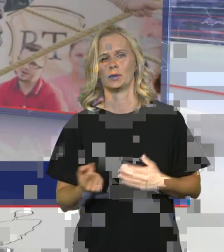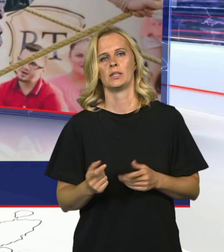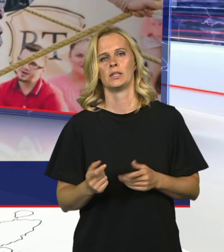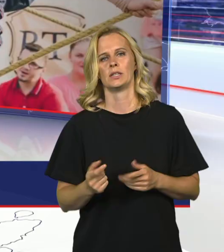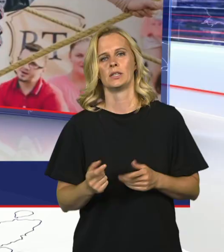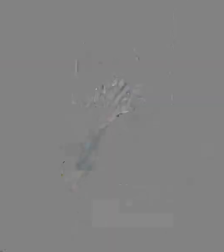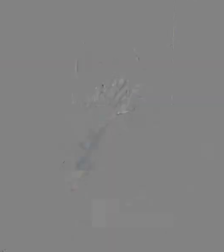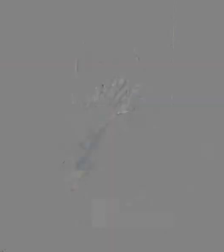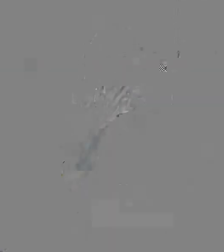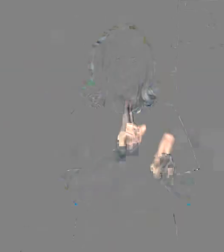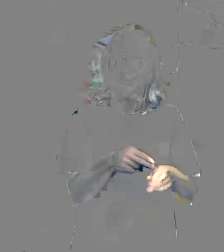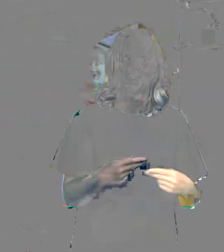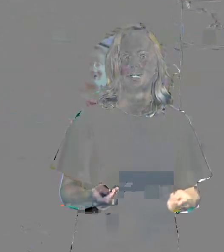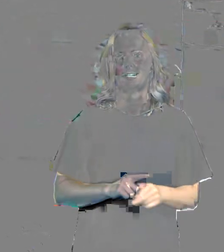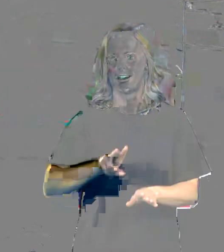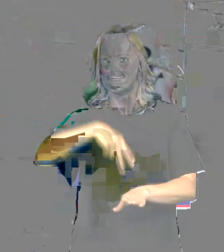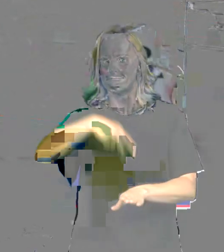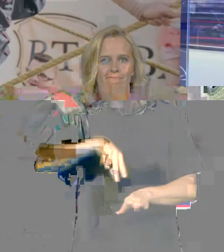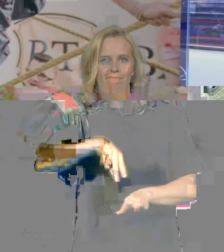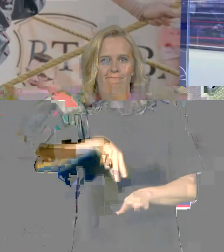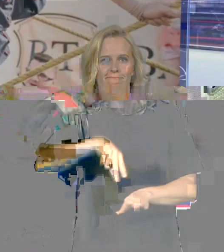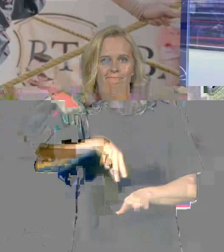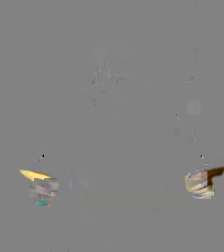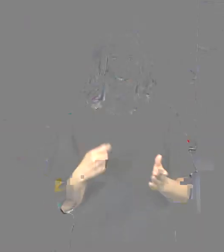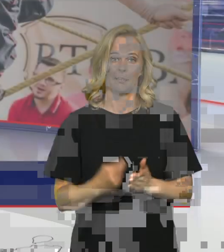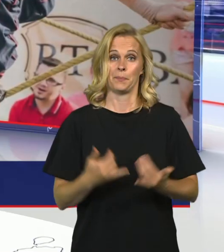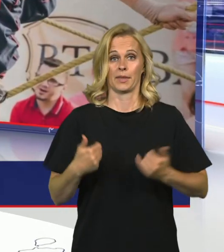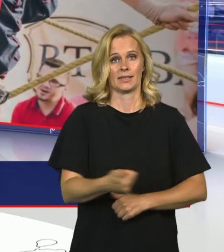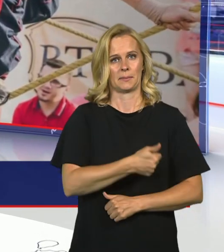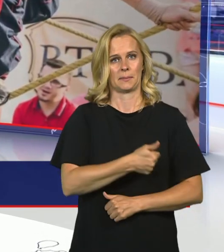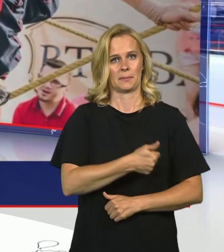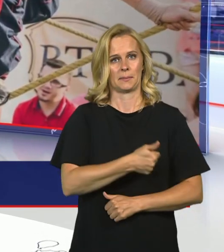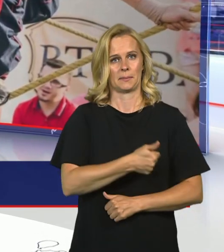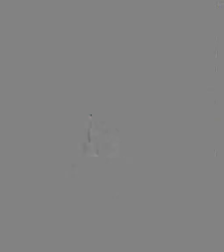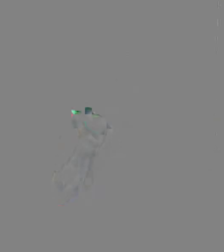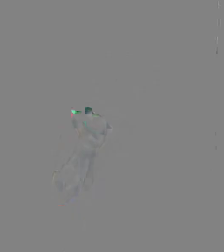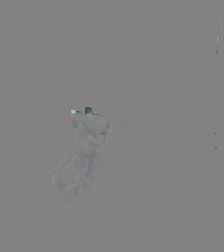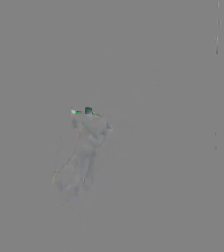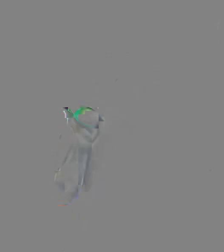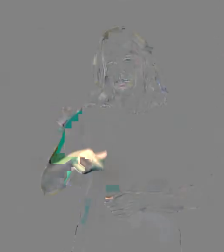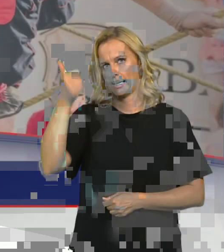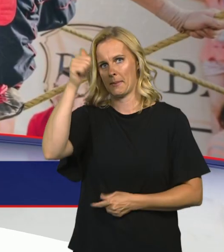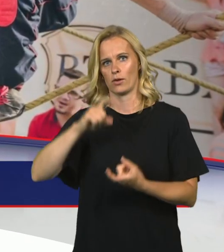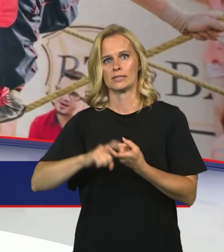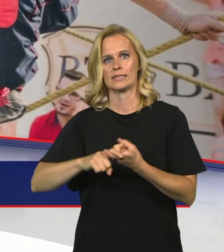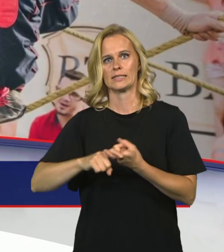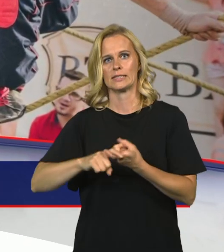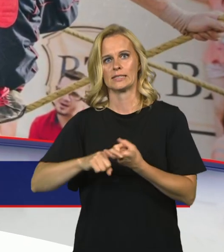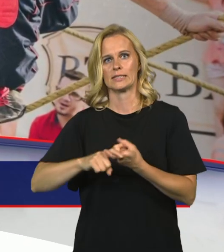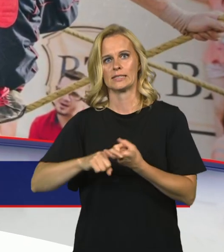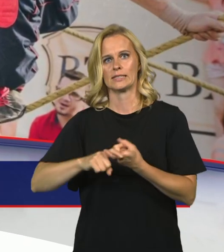... ... ... Záležení francouzsko-kanadníků a Saint-Pierre v Holbe.